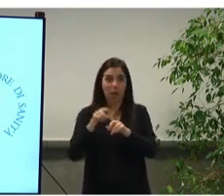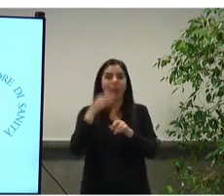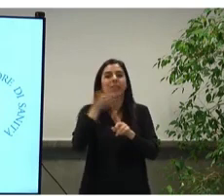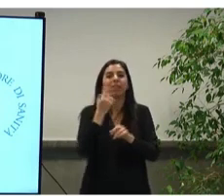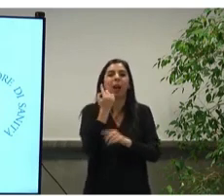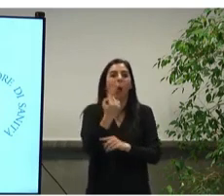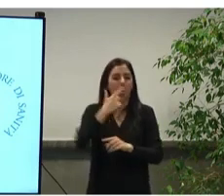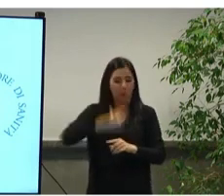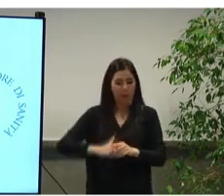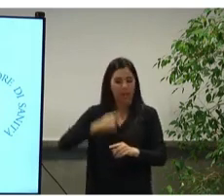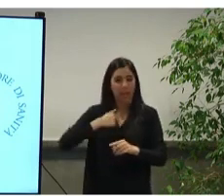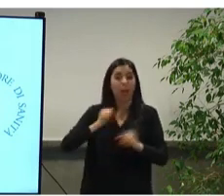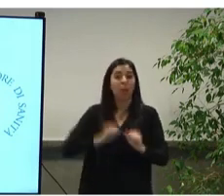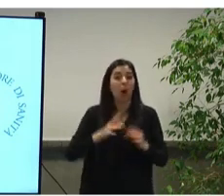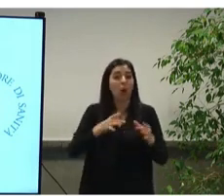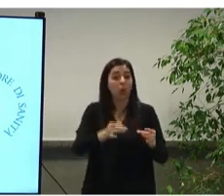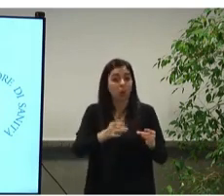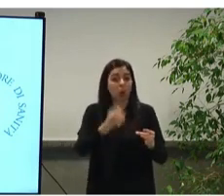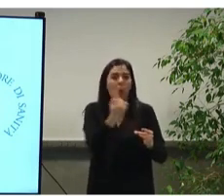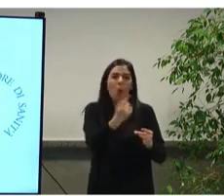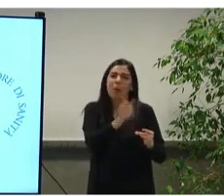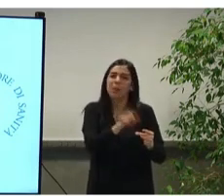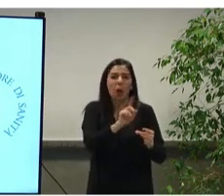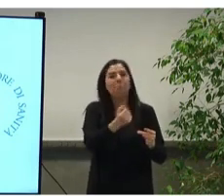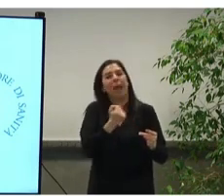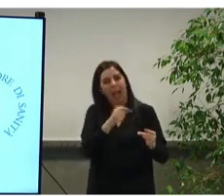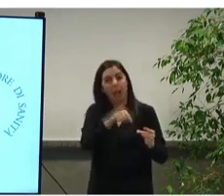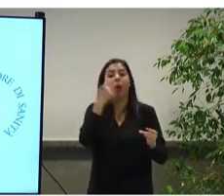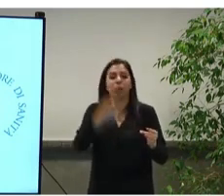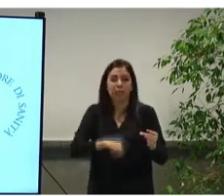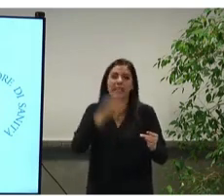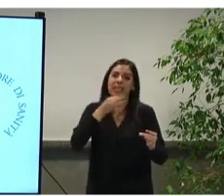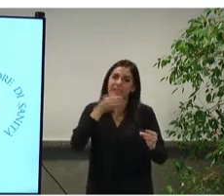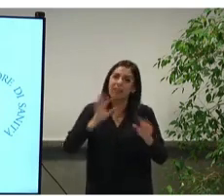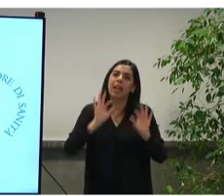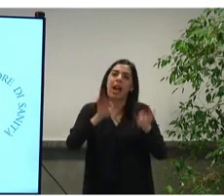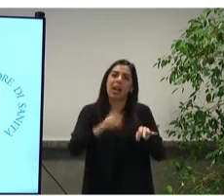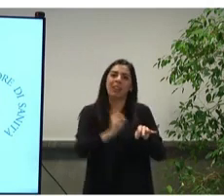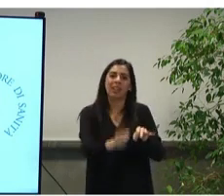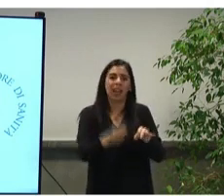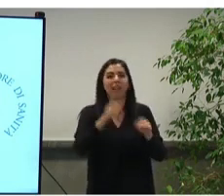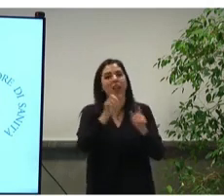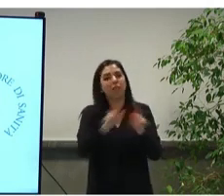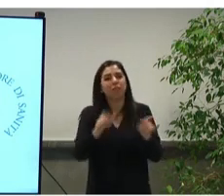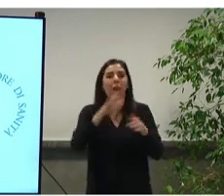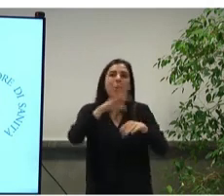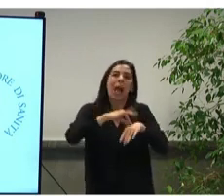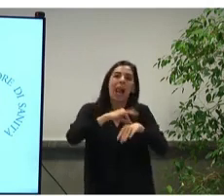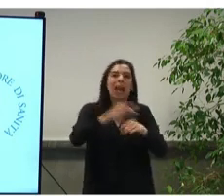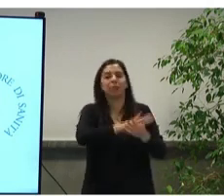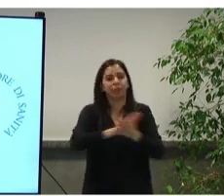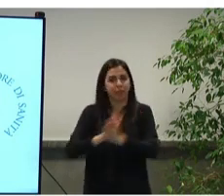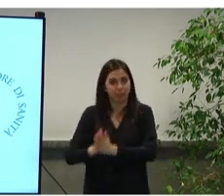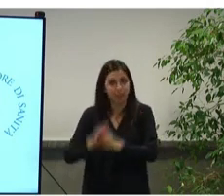infetta in media meno di 1, allora si va verso l'eliminazione della malattia. Più o meno lenta, più è